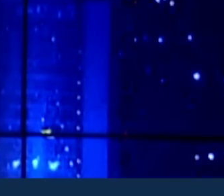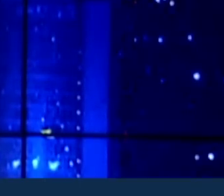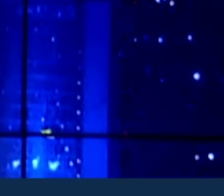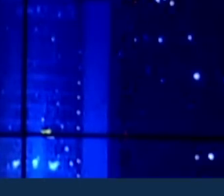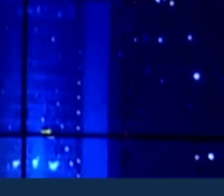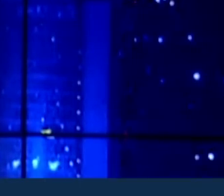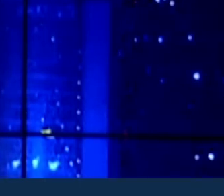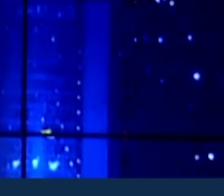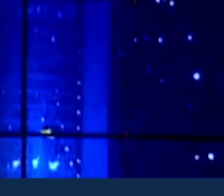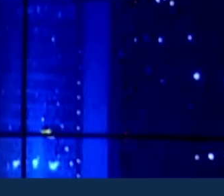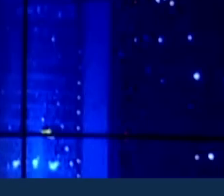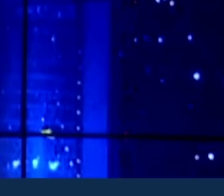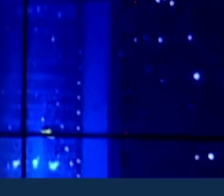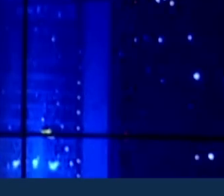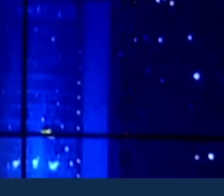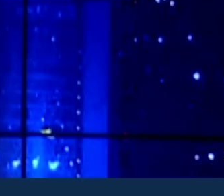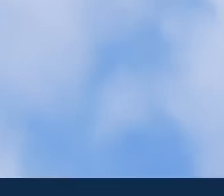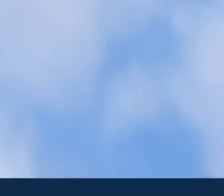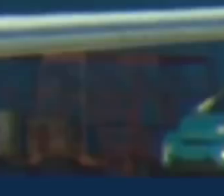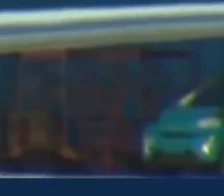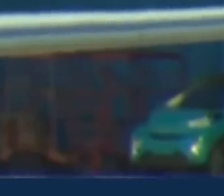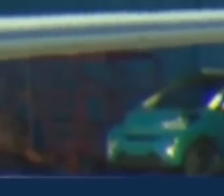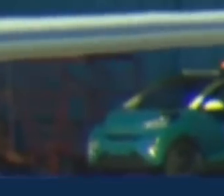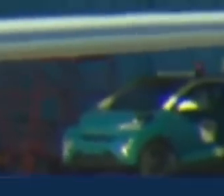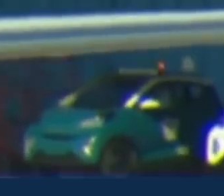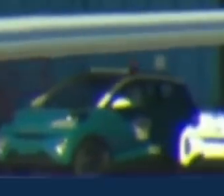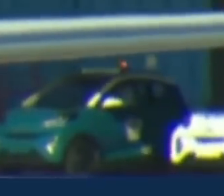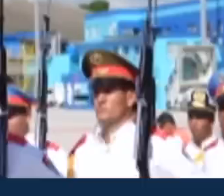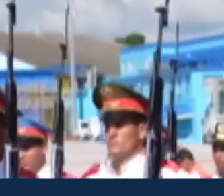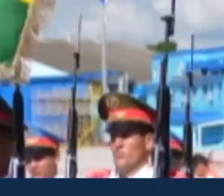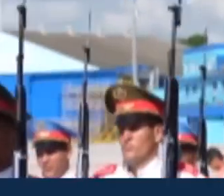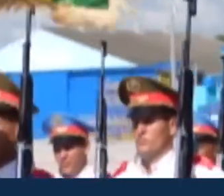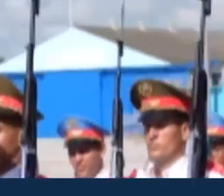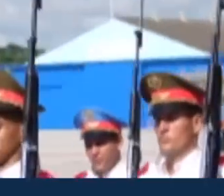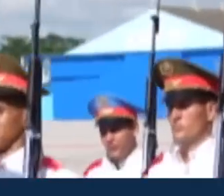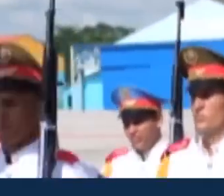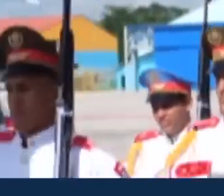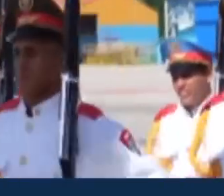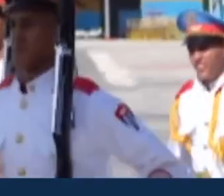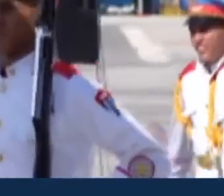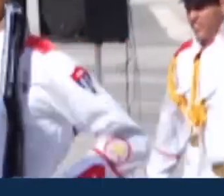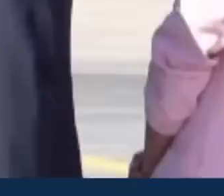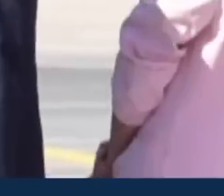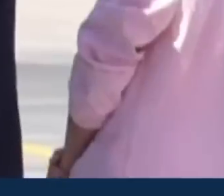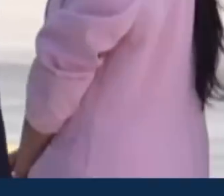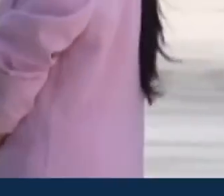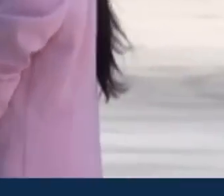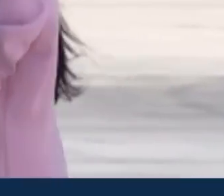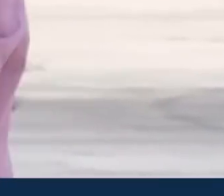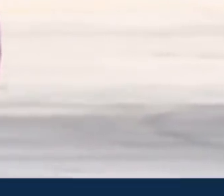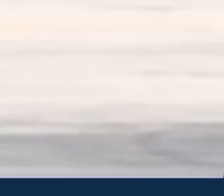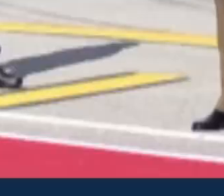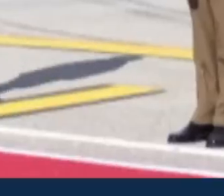bw'isi. Pasco Buhura. Agikandagira ku butaka bw'umurwa mukuru wa Cuba, Havana, Perezida w'u Rwanda Paul Kagame yagaragaje